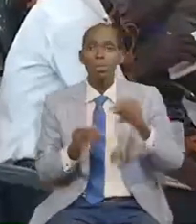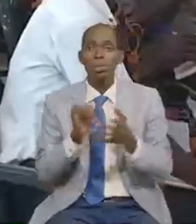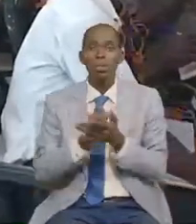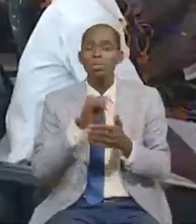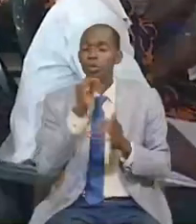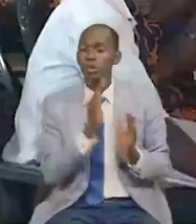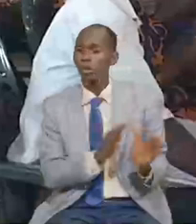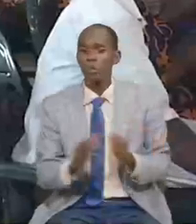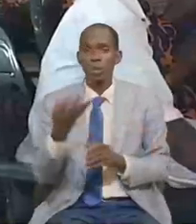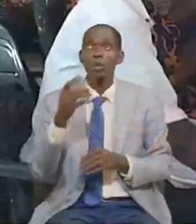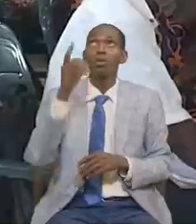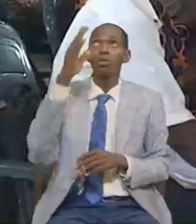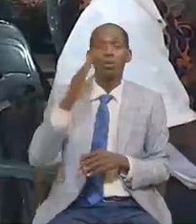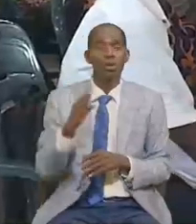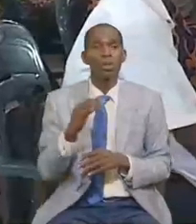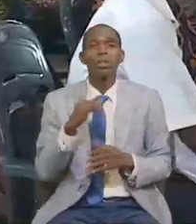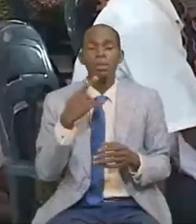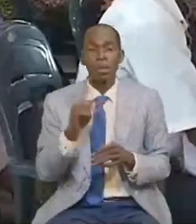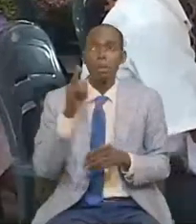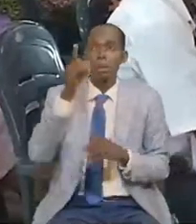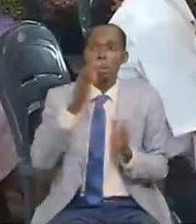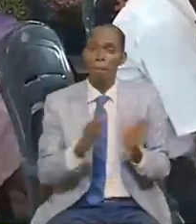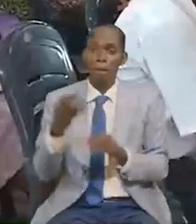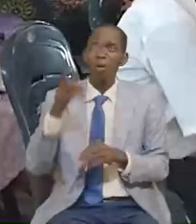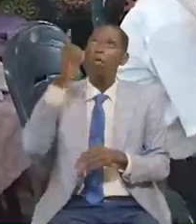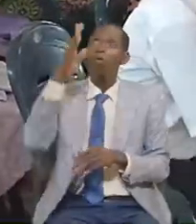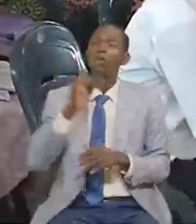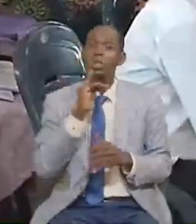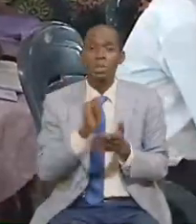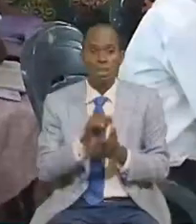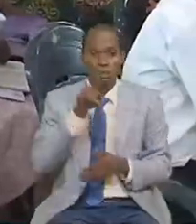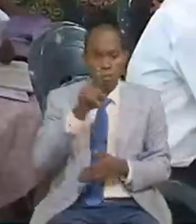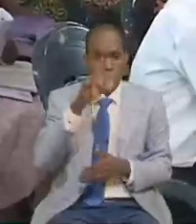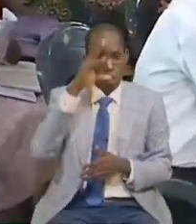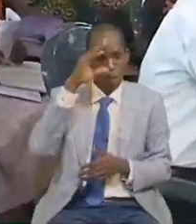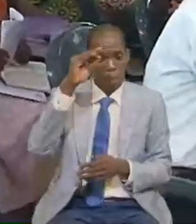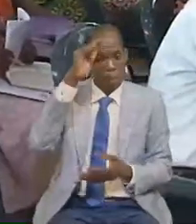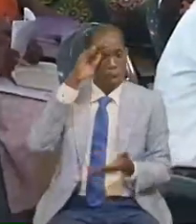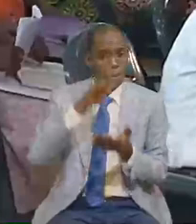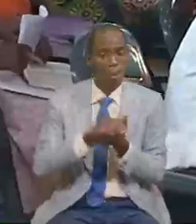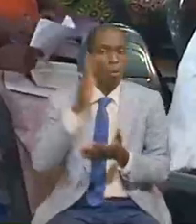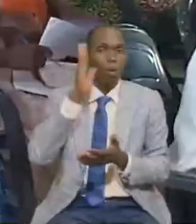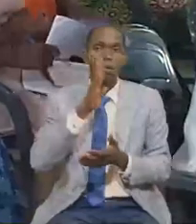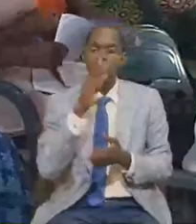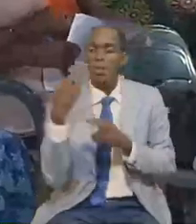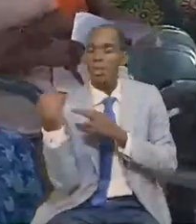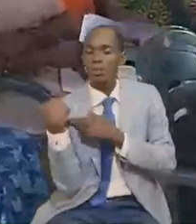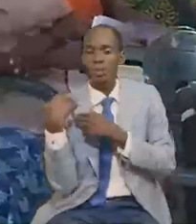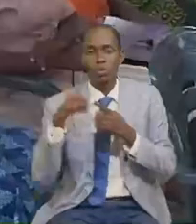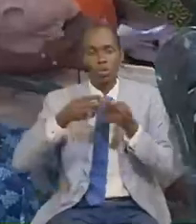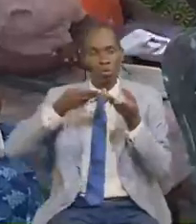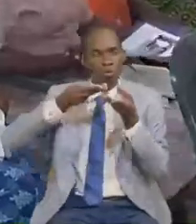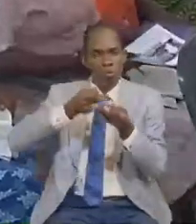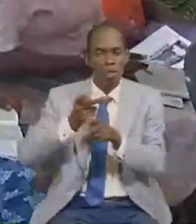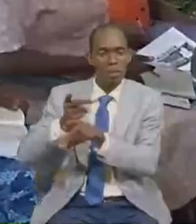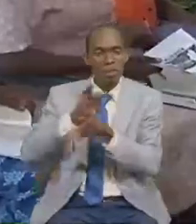toi, l'homme, le mari, que tu sois celui qui gagne du pain. Et que tu prennes soin de ta